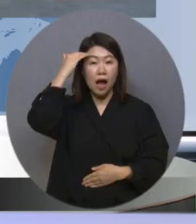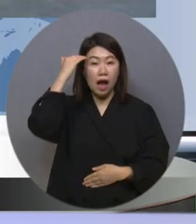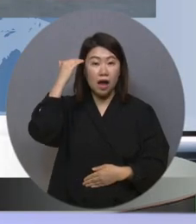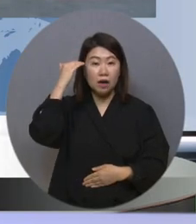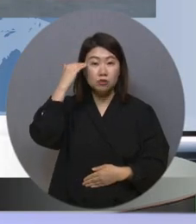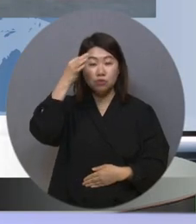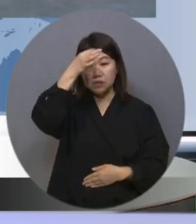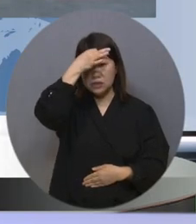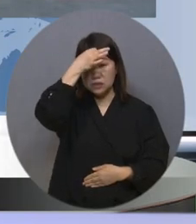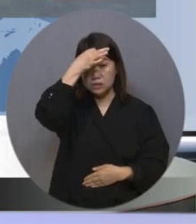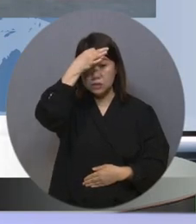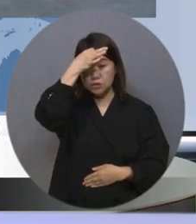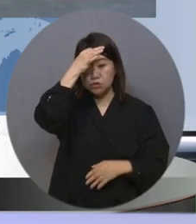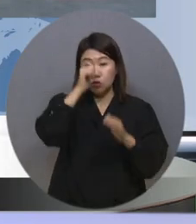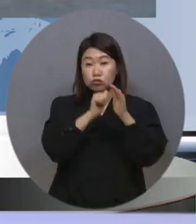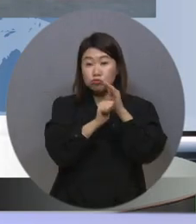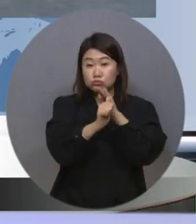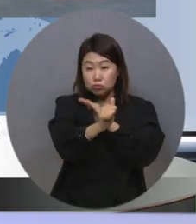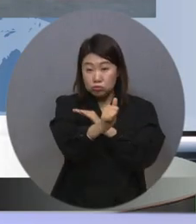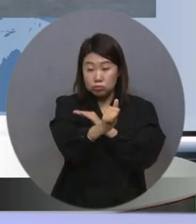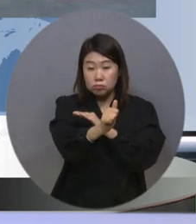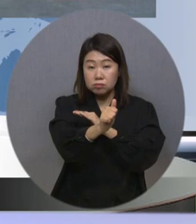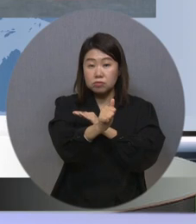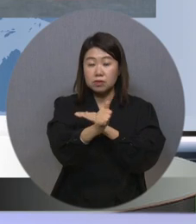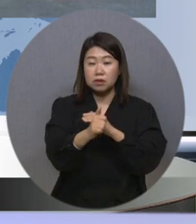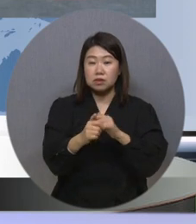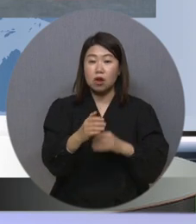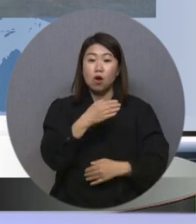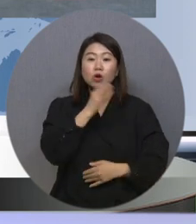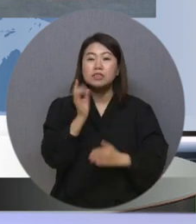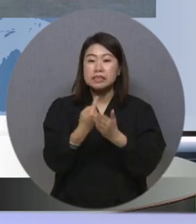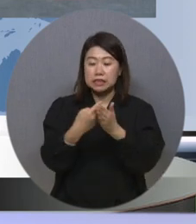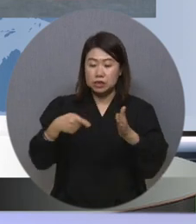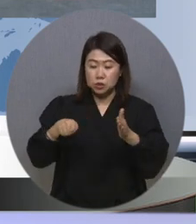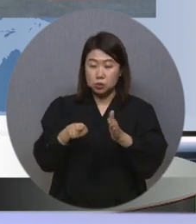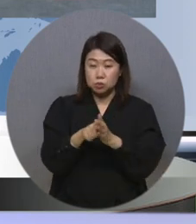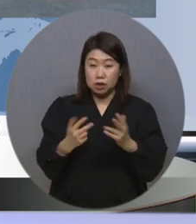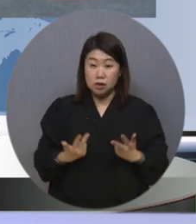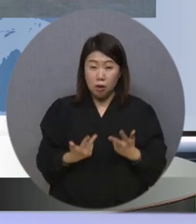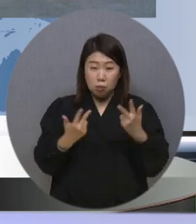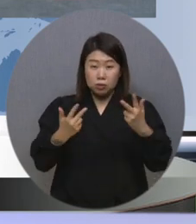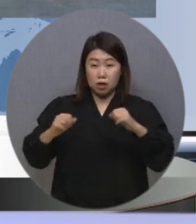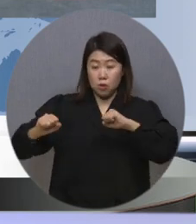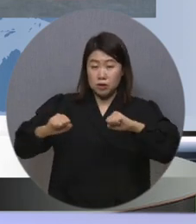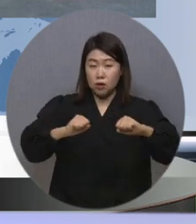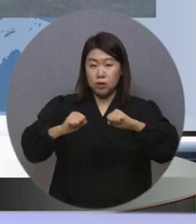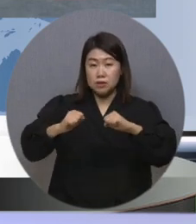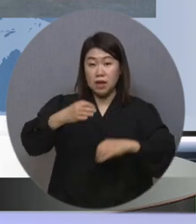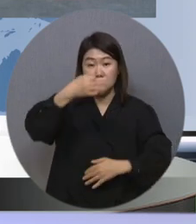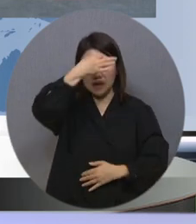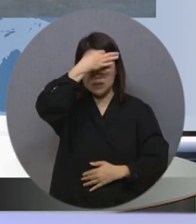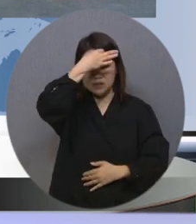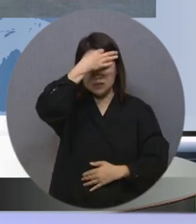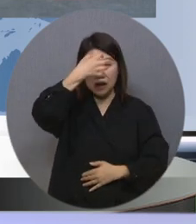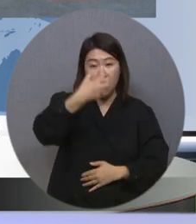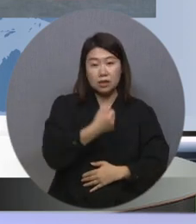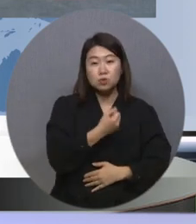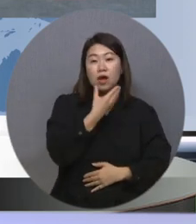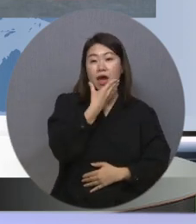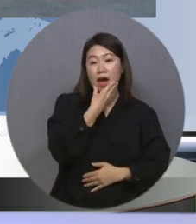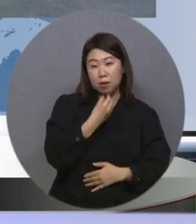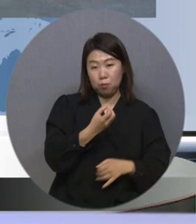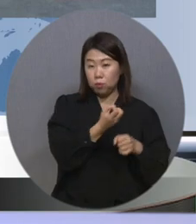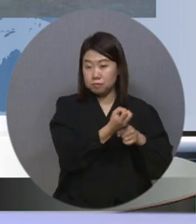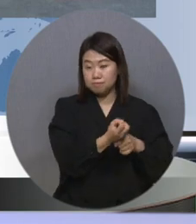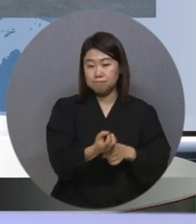한국기능선수회 충북지회는 농촌지역 어르신들을 위한 봉사활동을 이어오고 있는데요. 재능으로 행복을 전하는 이들의 이야기,